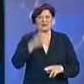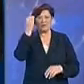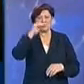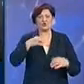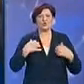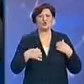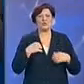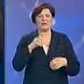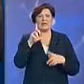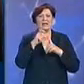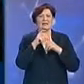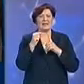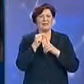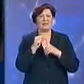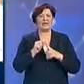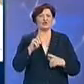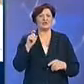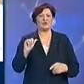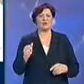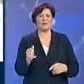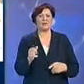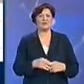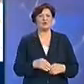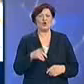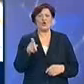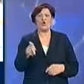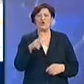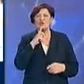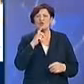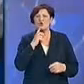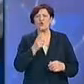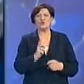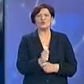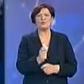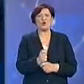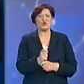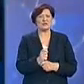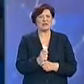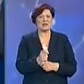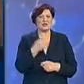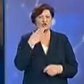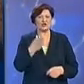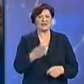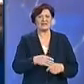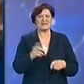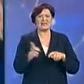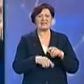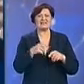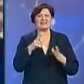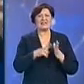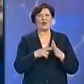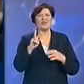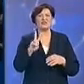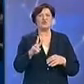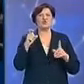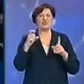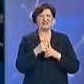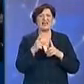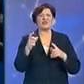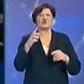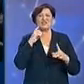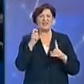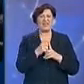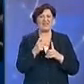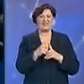Subudici lider LDP-a Čedomir Jovanović. Oni koji su prokotskali šanse da se kazne i Nikolić, i Vučić, i Dačić, i